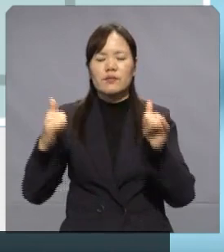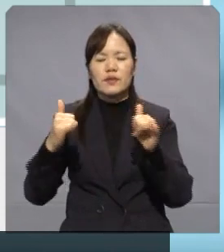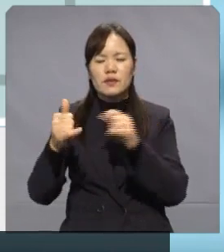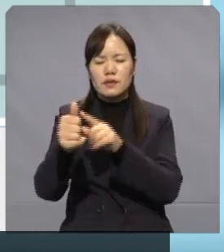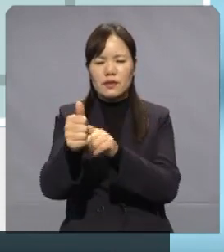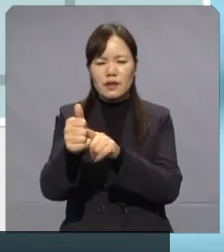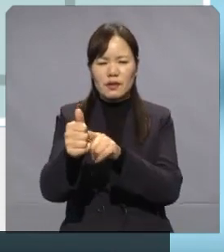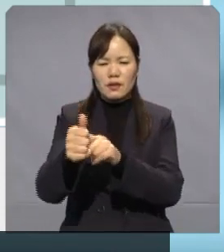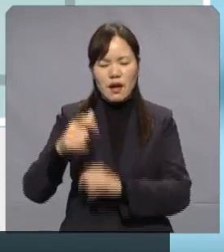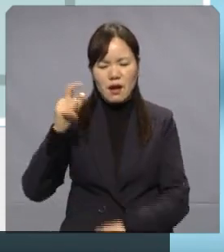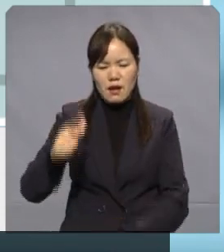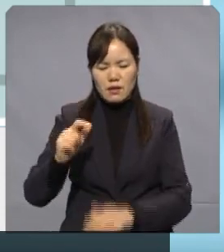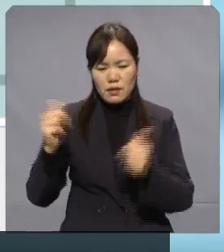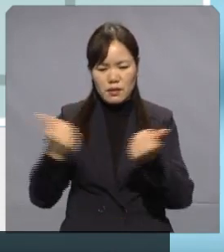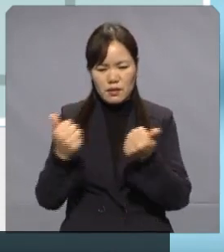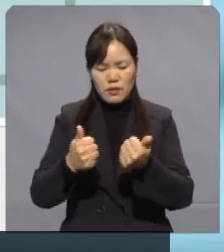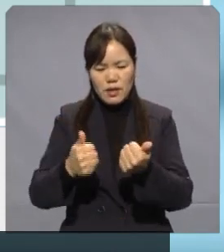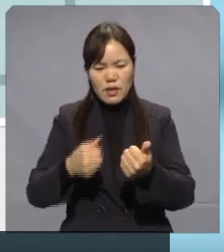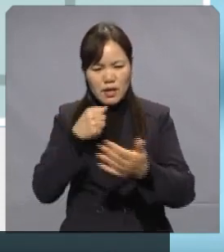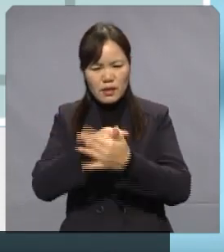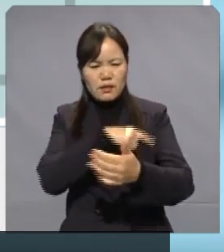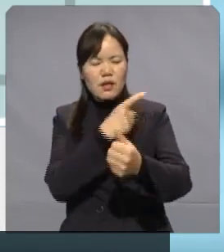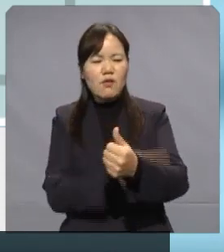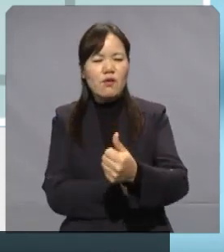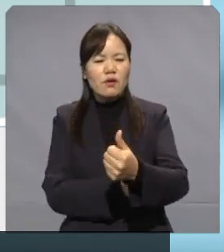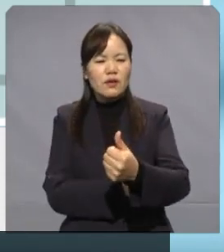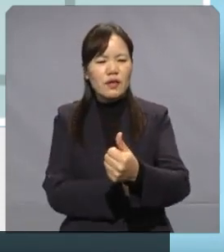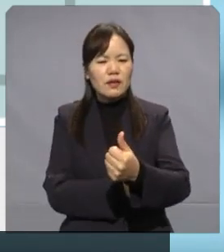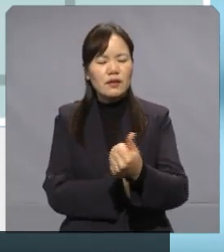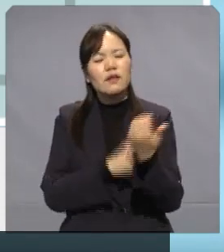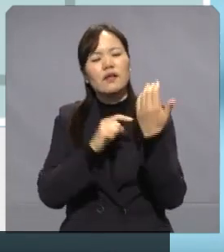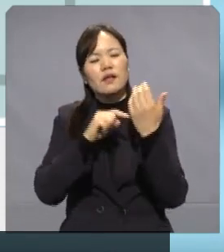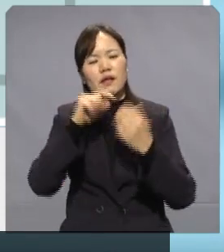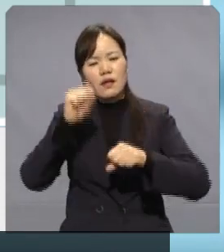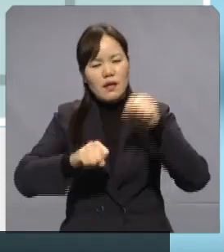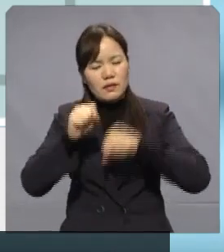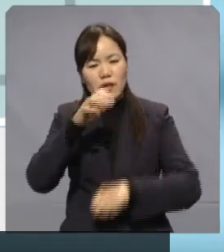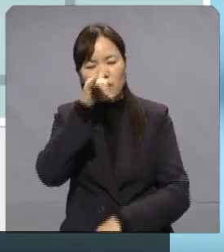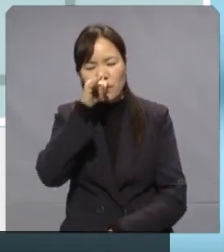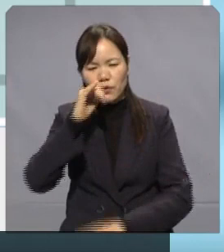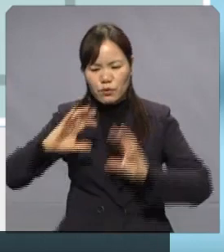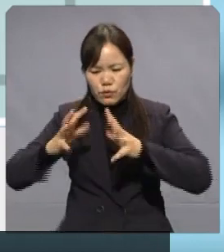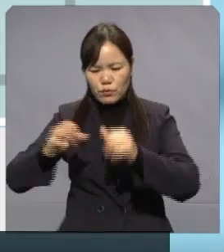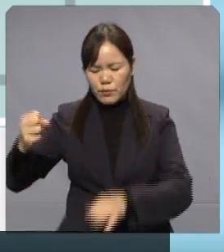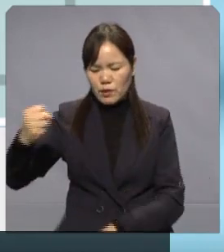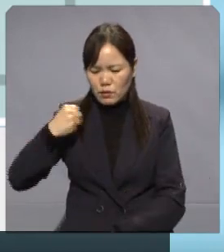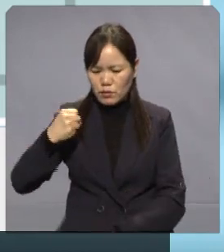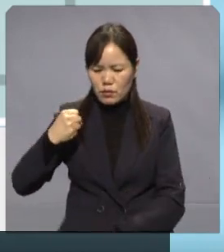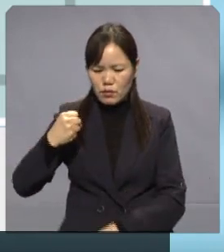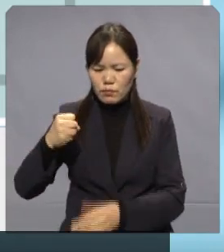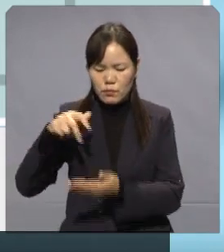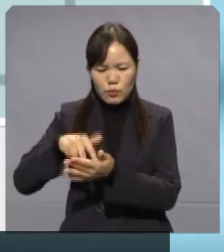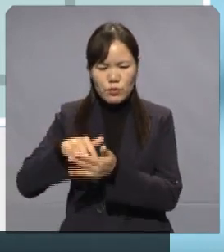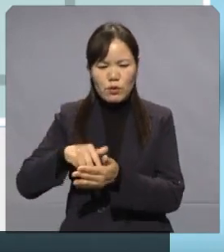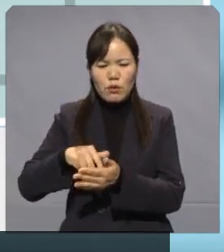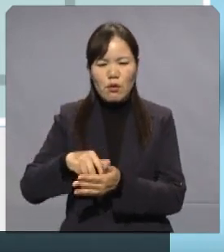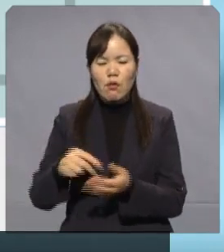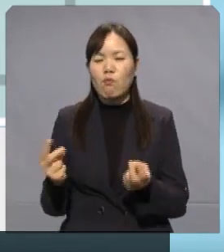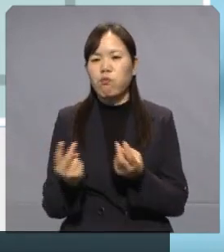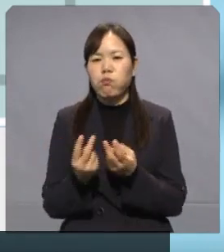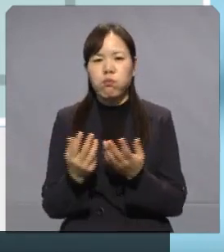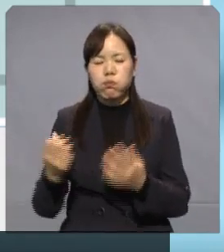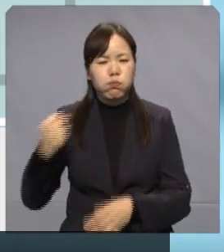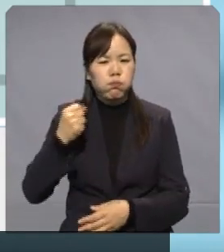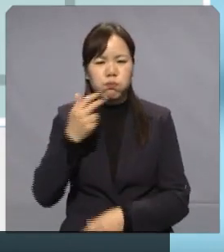높은 의회의 결정 권한을 행사하는 이런 구조로 가고 있고 국민의힘 집권여당은 속수무책으로 당할 수밖에 없는 상황이 되어 있는